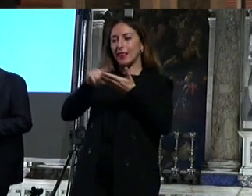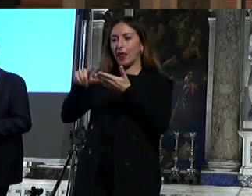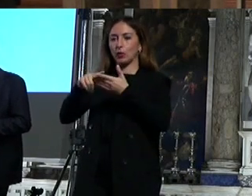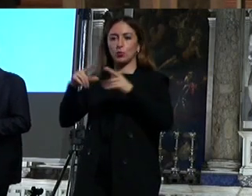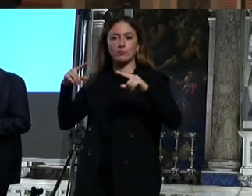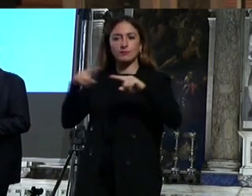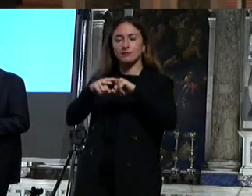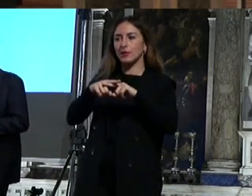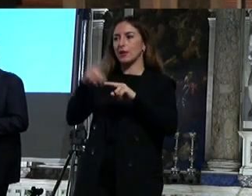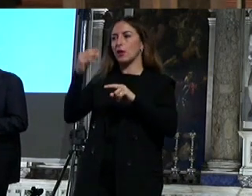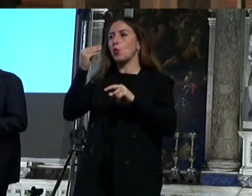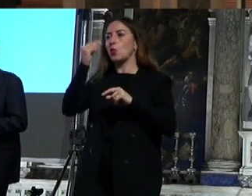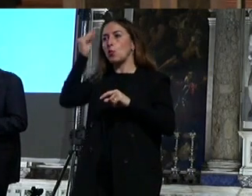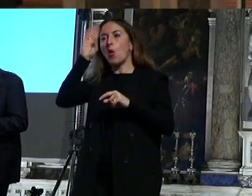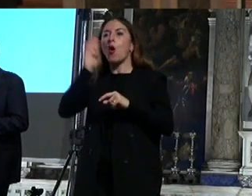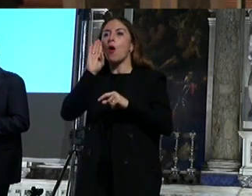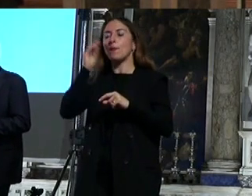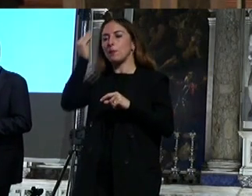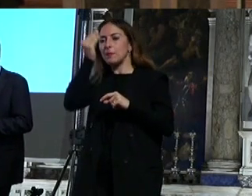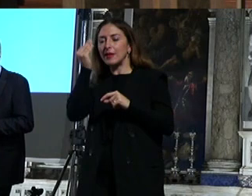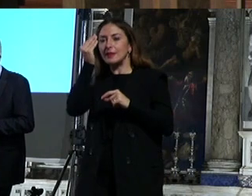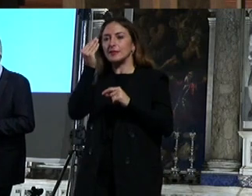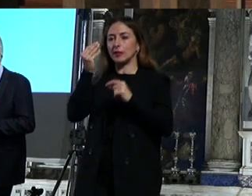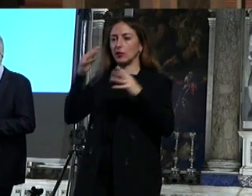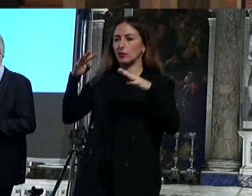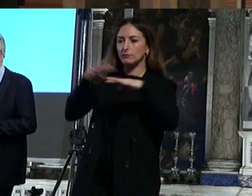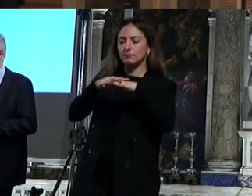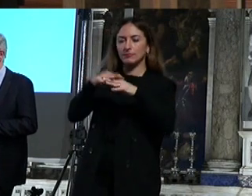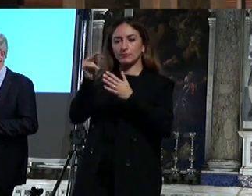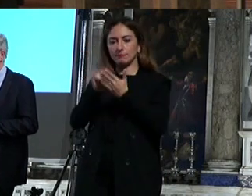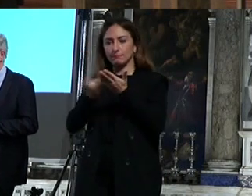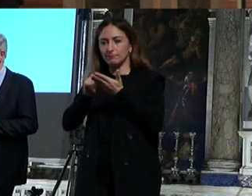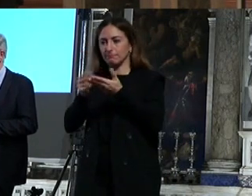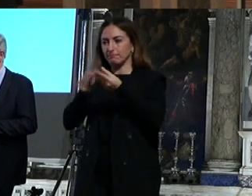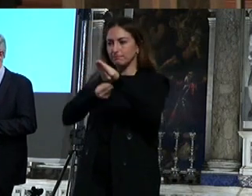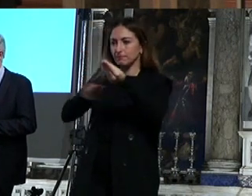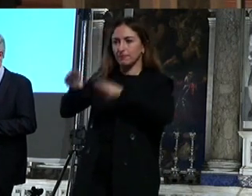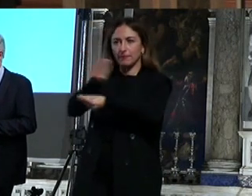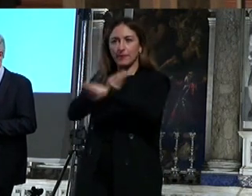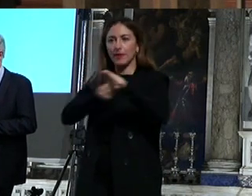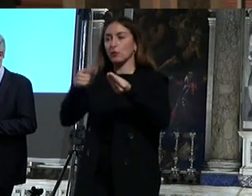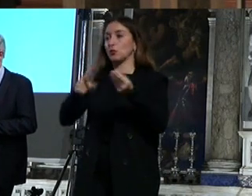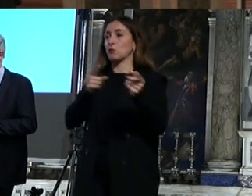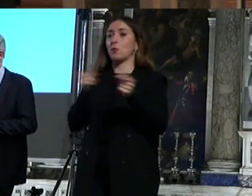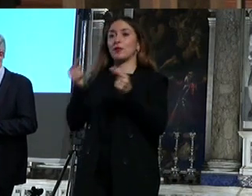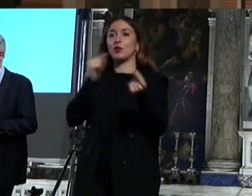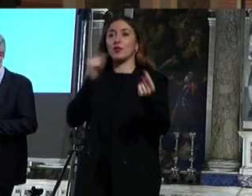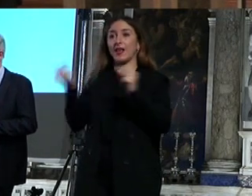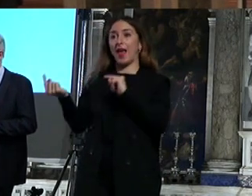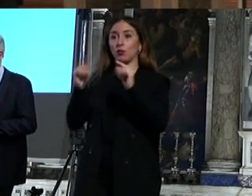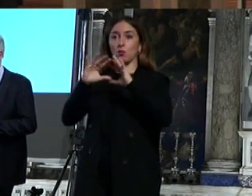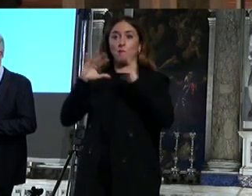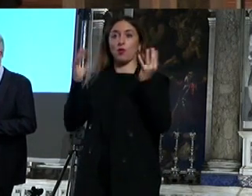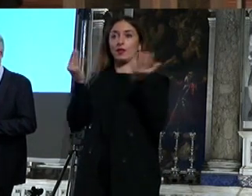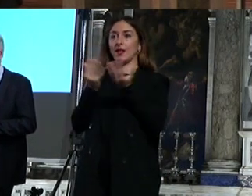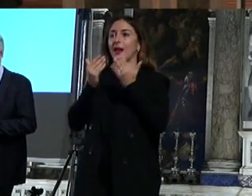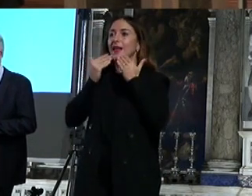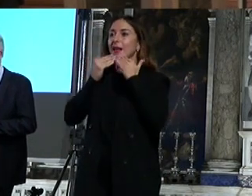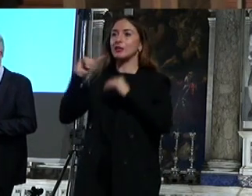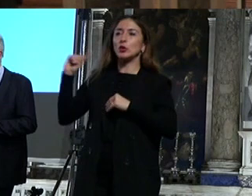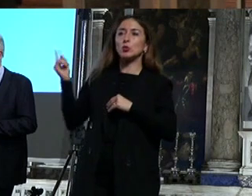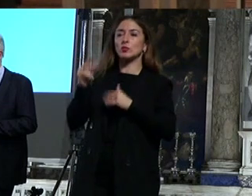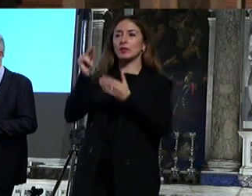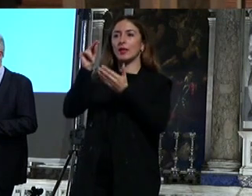dal pensiero dell'uomo, da ciò che scrive. E quindi questo è un momento di grande dialogo mondiale. Ringrazio tutti gli